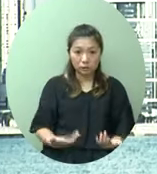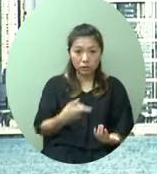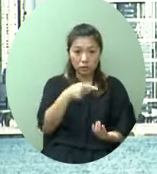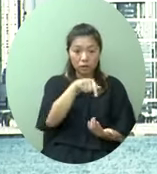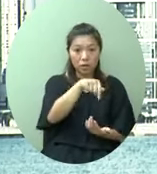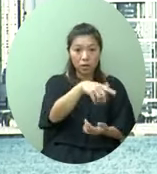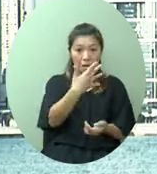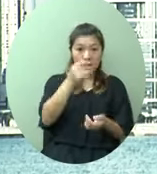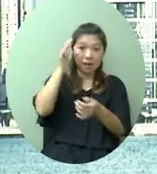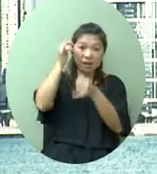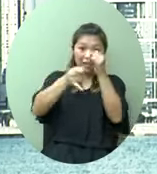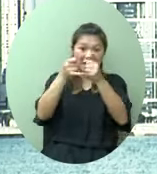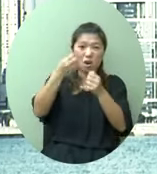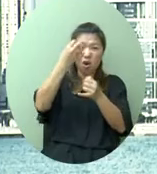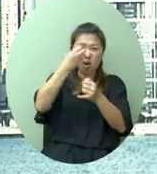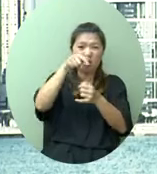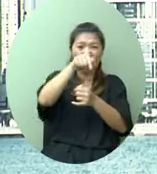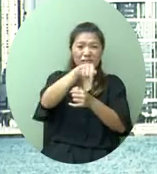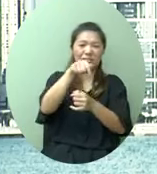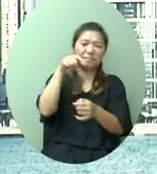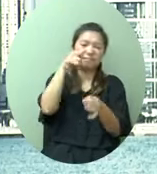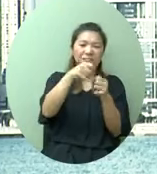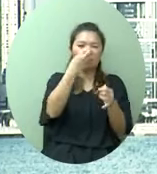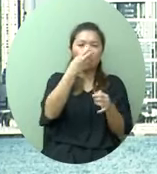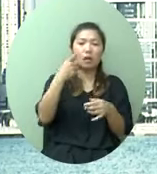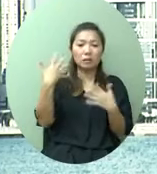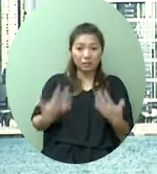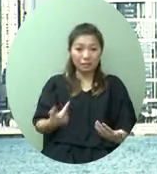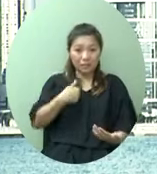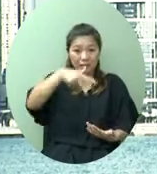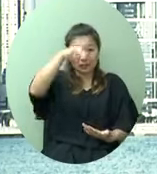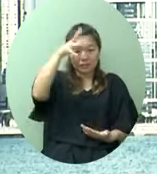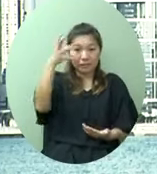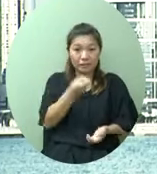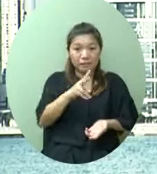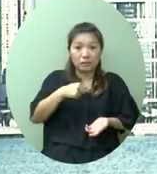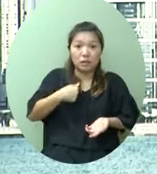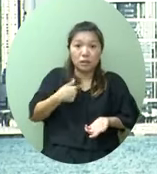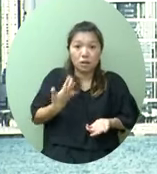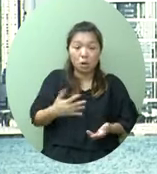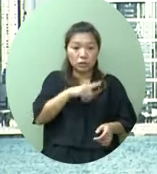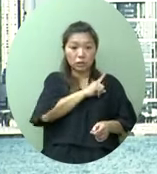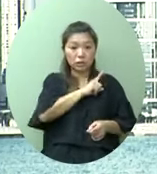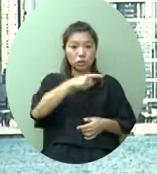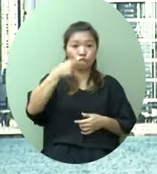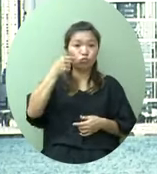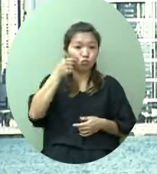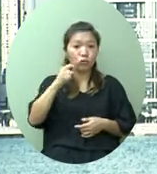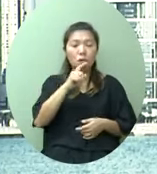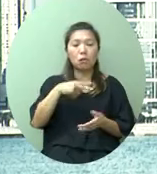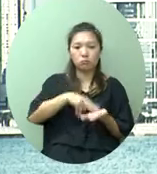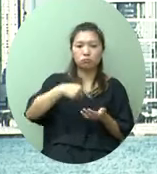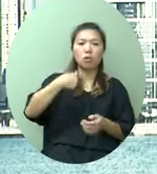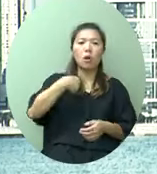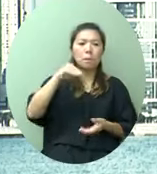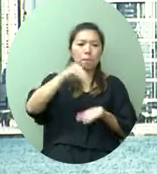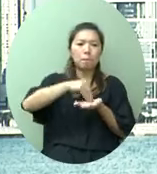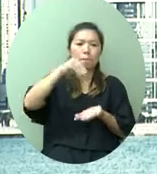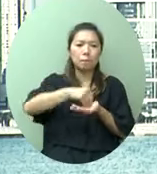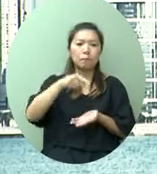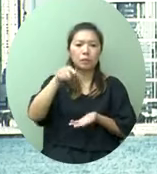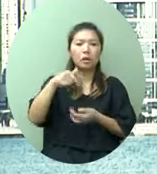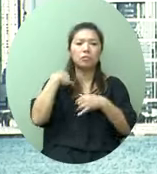呢是衝著香港而來的，所以香港特別行政區的立場，包括本人的立場，一定是支持國家。如果國